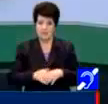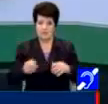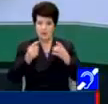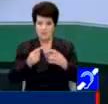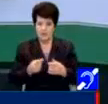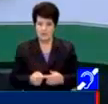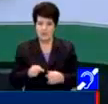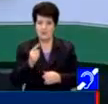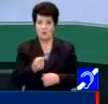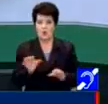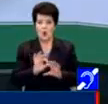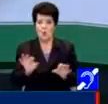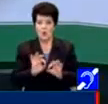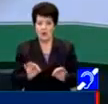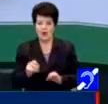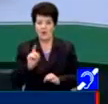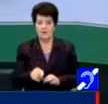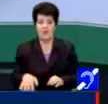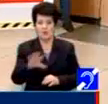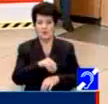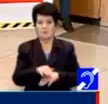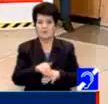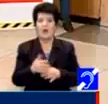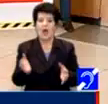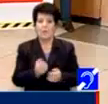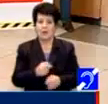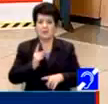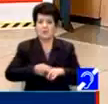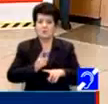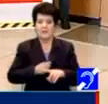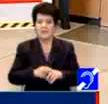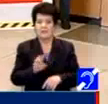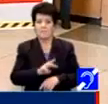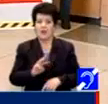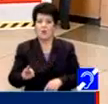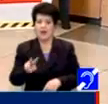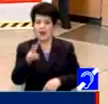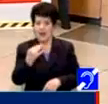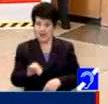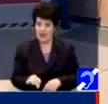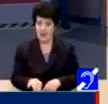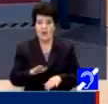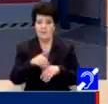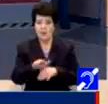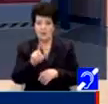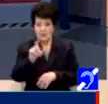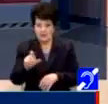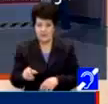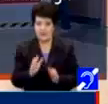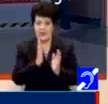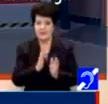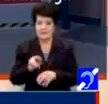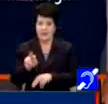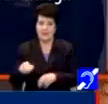precizat prin intermediul unui comunicat că toți cei care protestează au primit câte jumătate de milion de lei. Au ales să protesteze, le respectăm